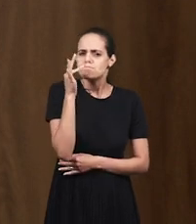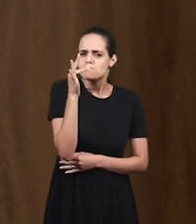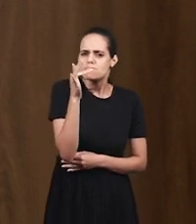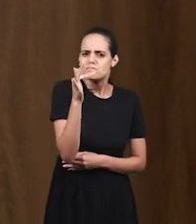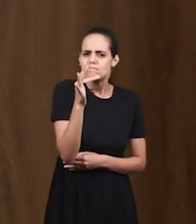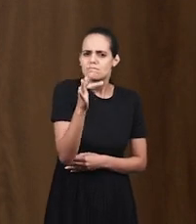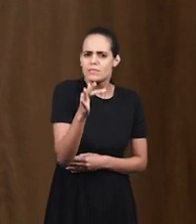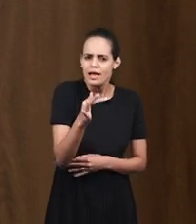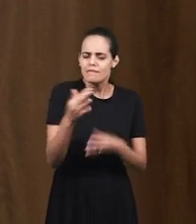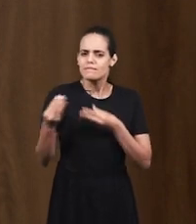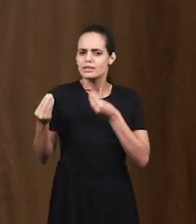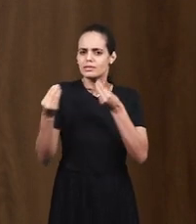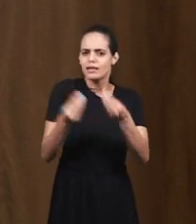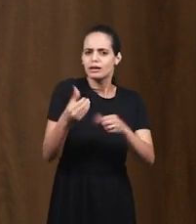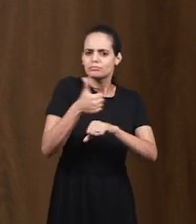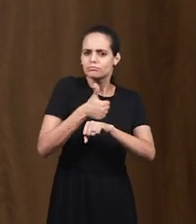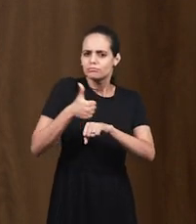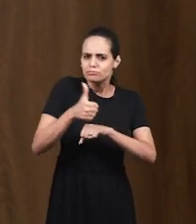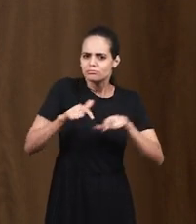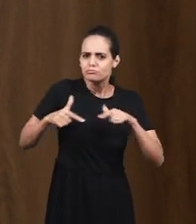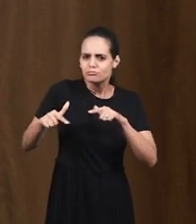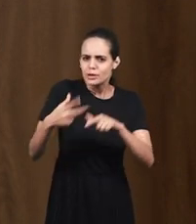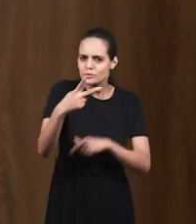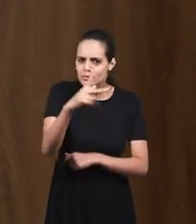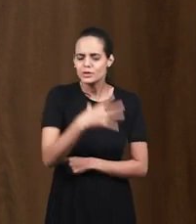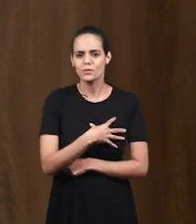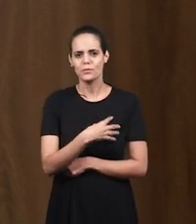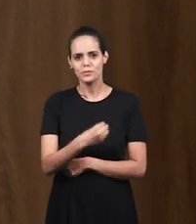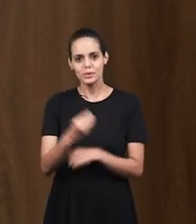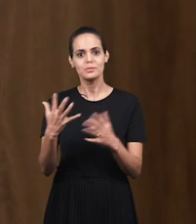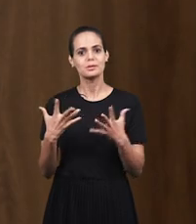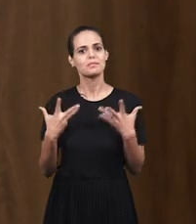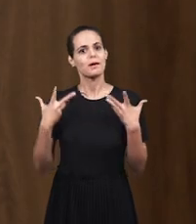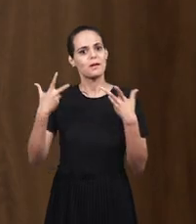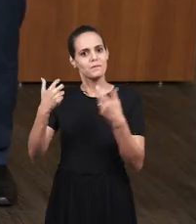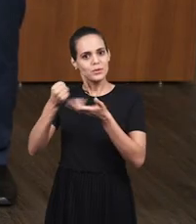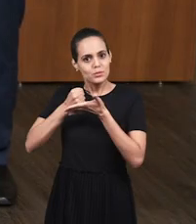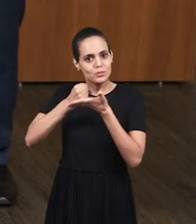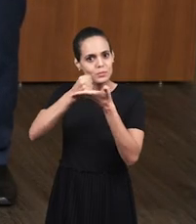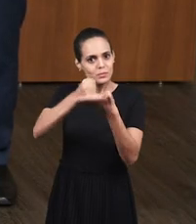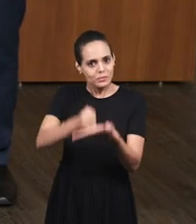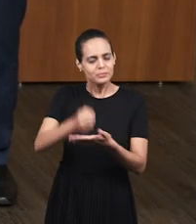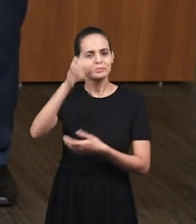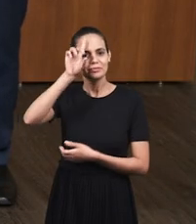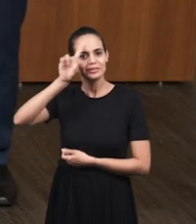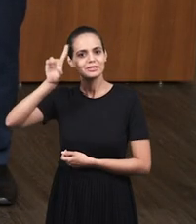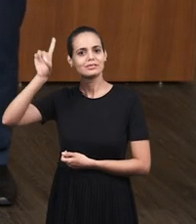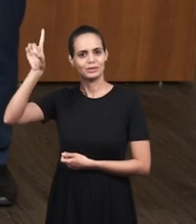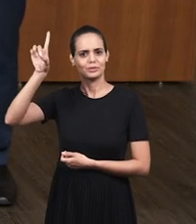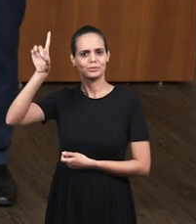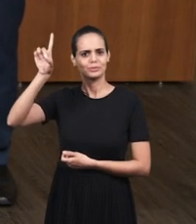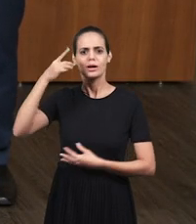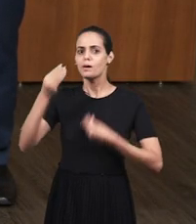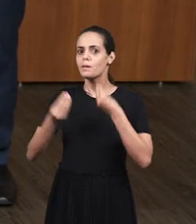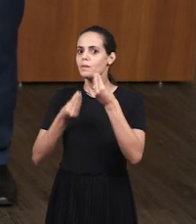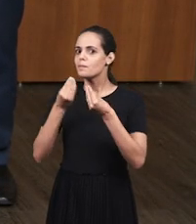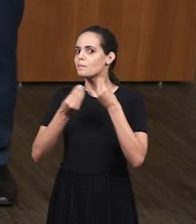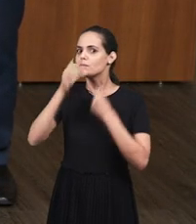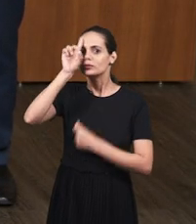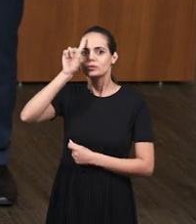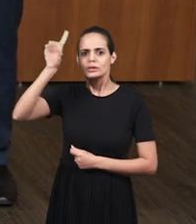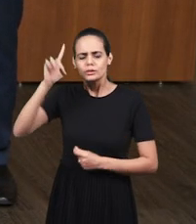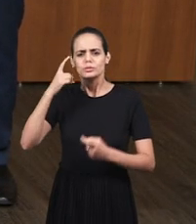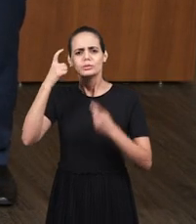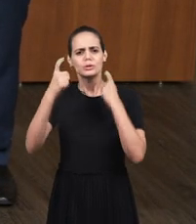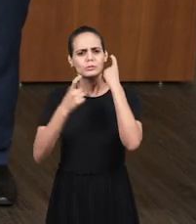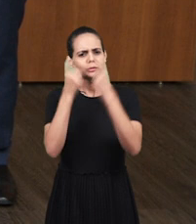я открою дверь для работы для сына твоего. Не чудесно ли это, да, что Бог знает о наших нуждах, как